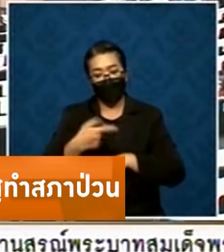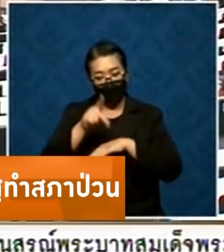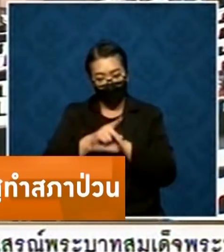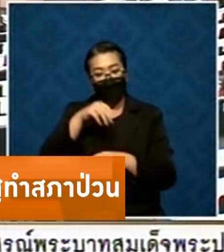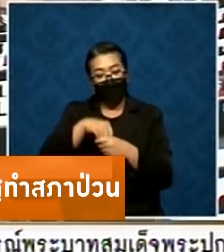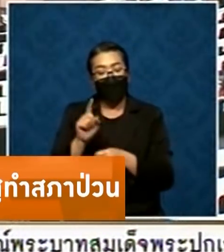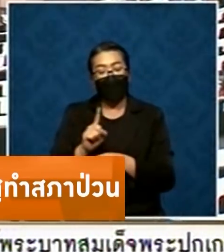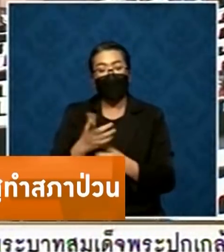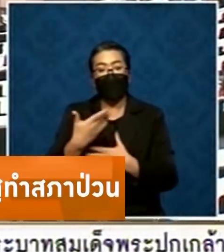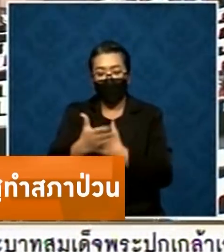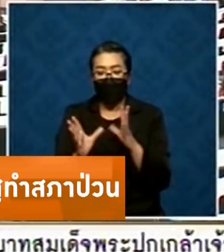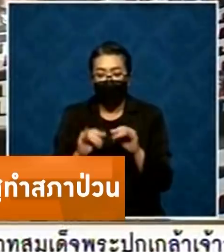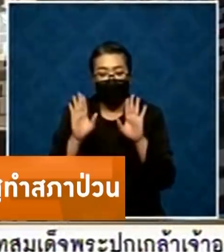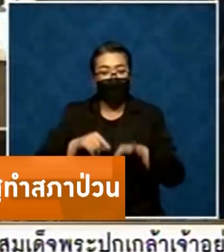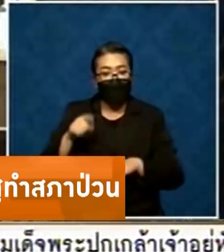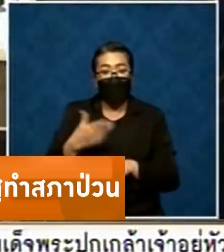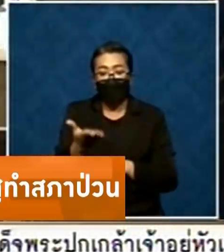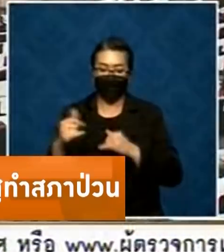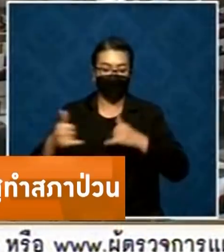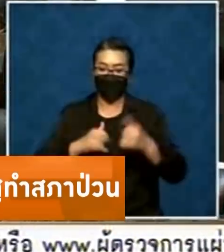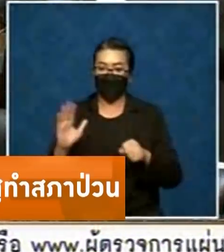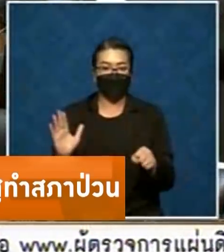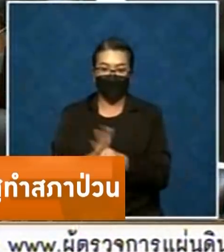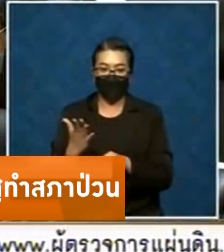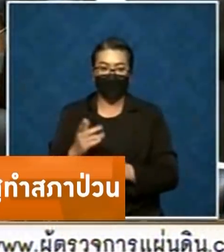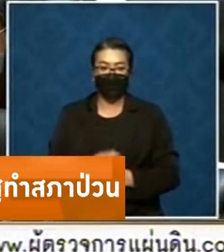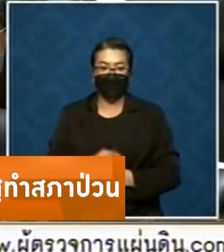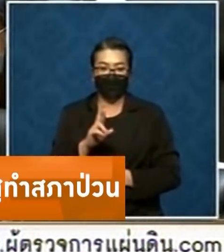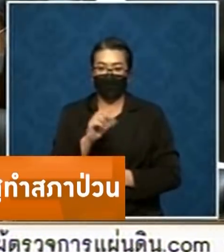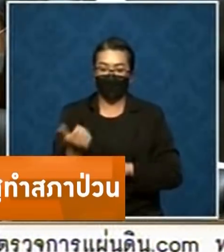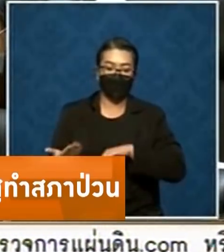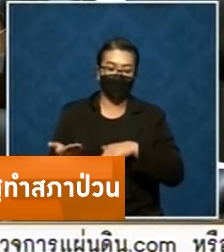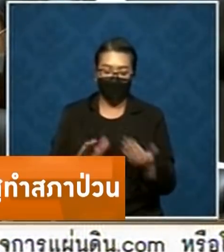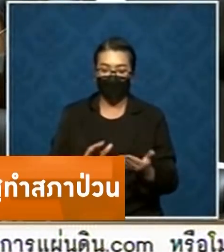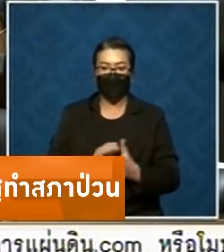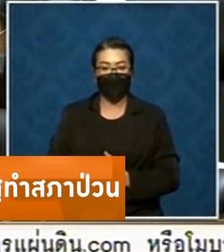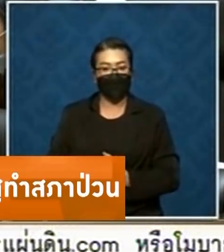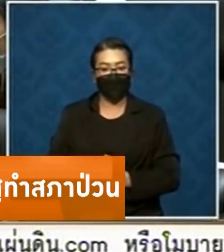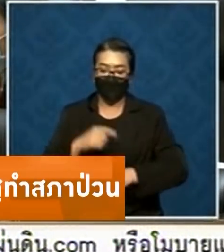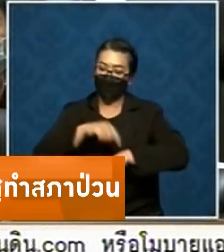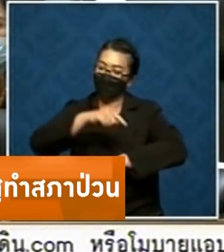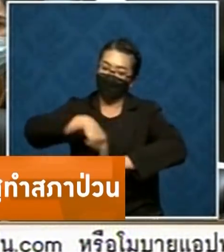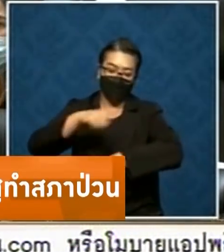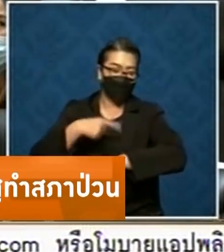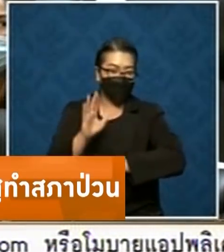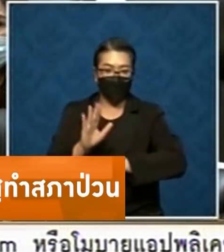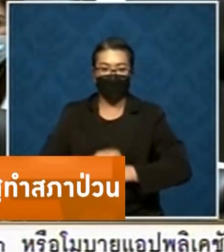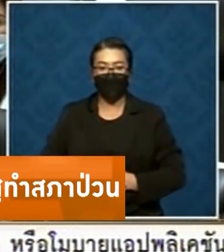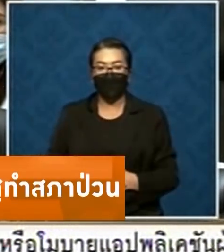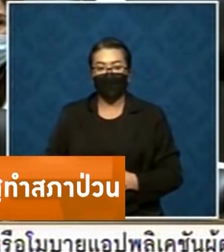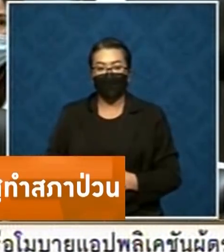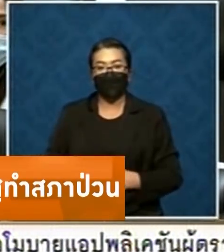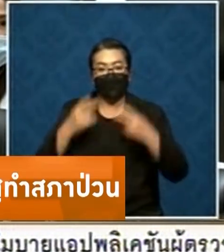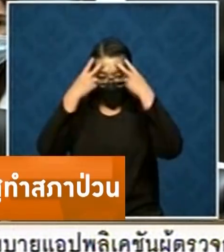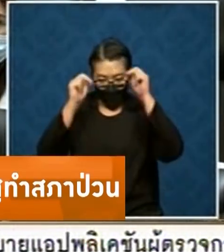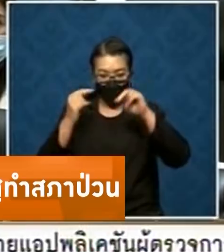เข้าประชุมเป็นอย่างนี้ท่านดำเนินการต่อได้ยังไงสะพานเราก็ต้องปล่อยให้ลมค่ะอย่าถ่วงเวลาอีกต่อไปเลยค่ะผมไม่ไม่ถ่วงค่ะ